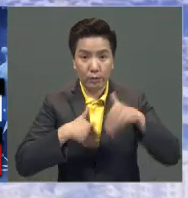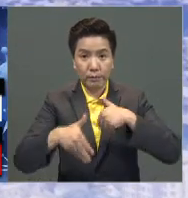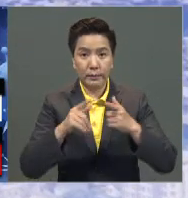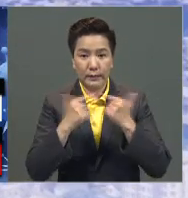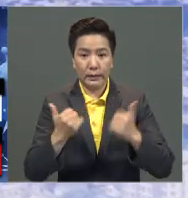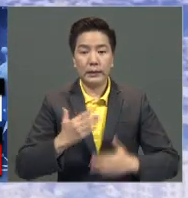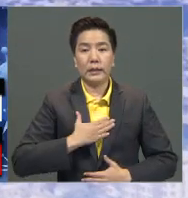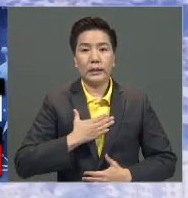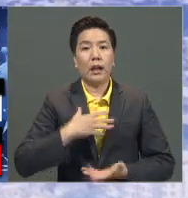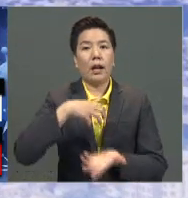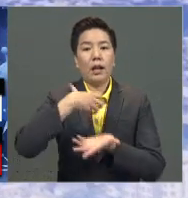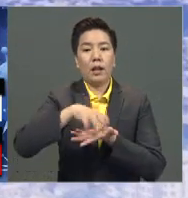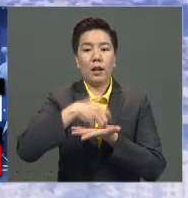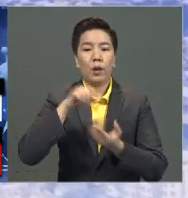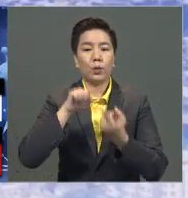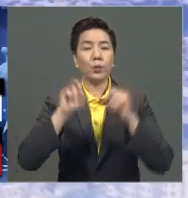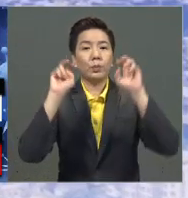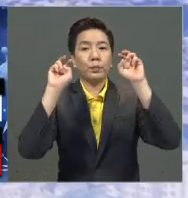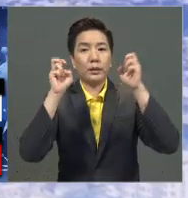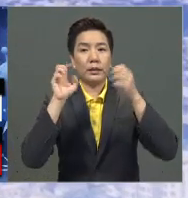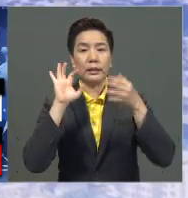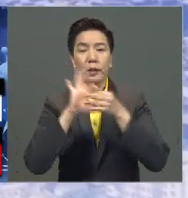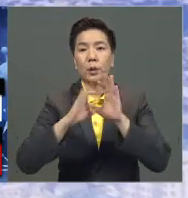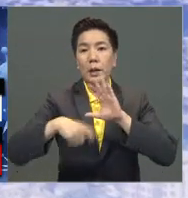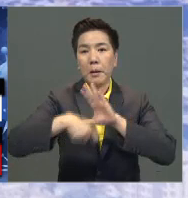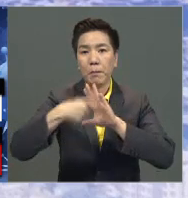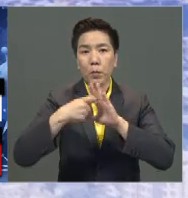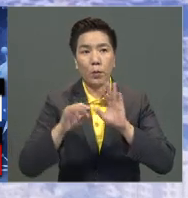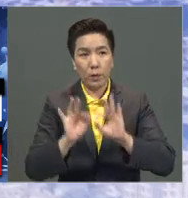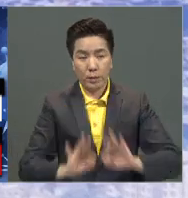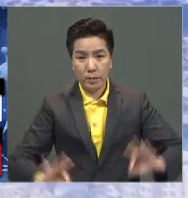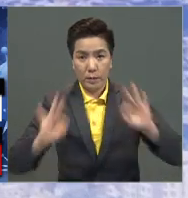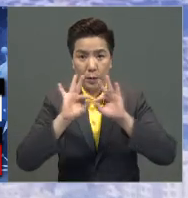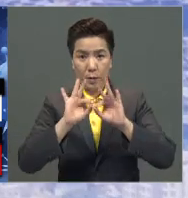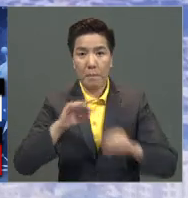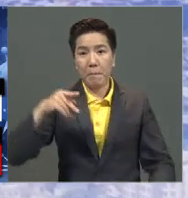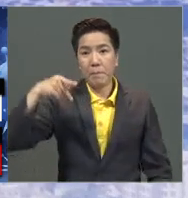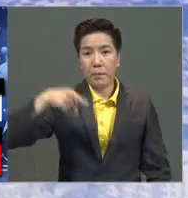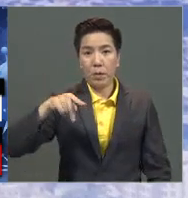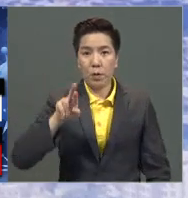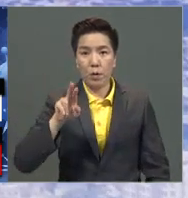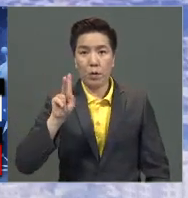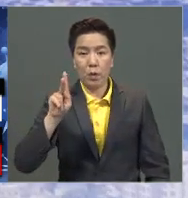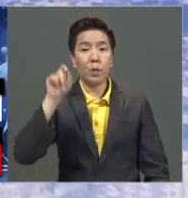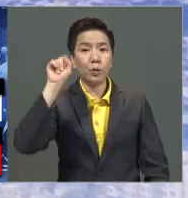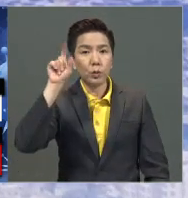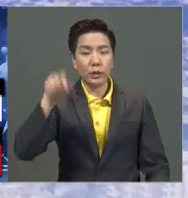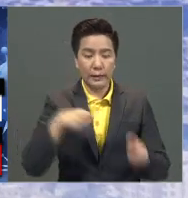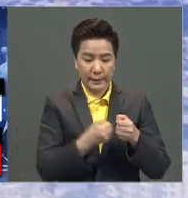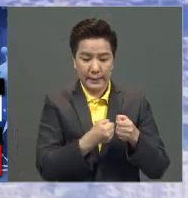วันนี้ผมขออนุญาตมาเรียนเรื่องที่เหตุผลความจำเป็นในการขยายระยะเวลาการประกาศสถานการณ์ฉุกเฉิน